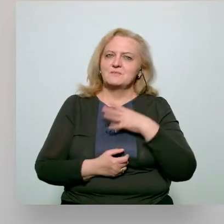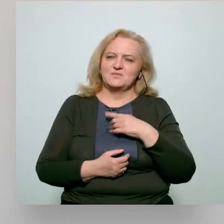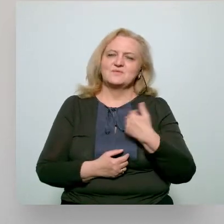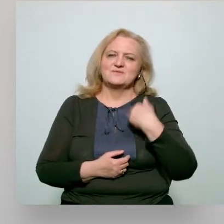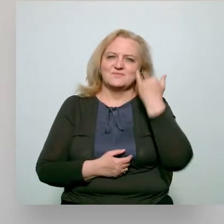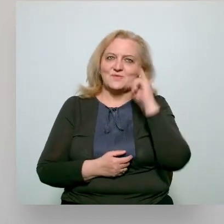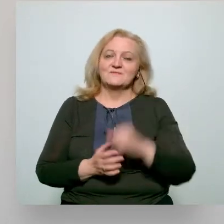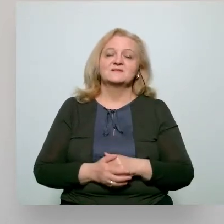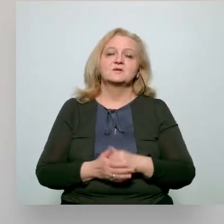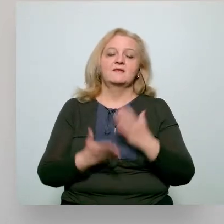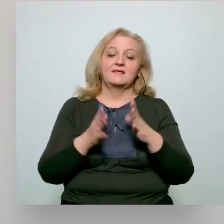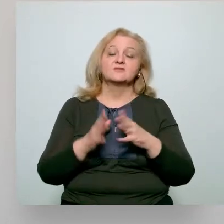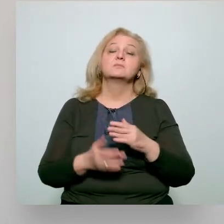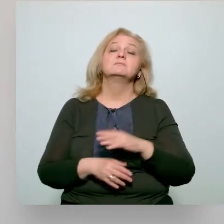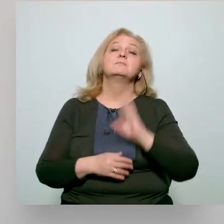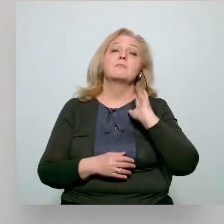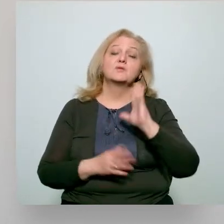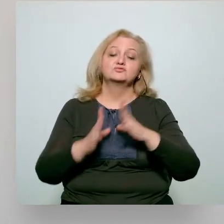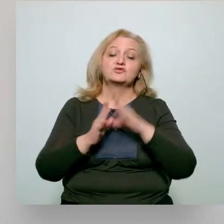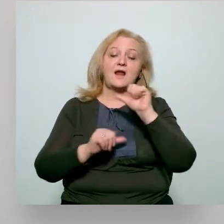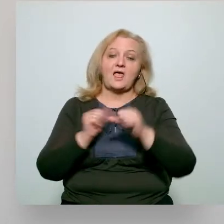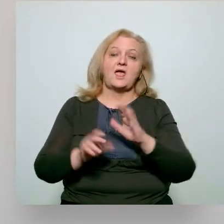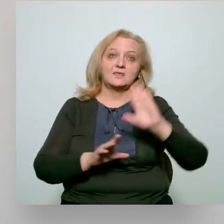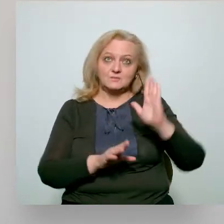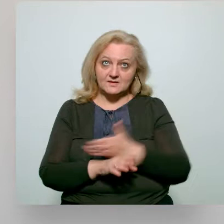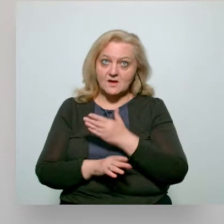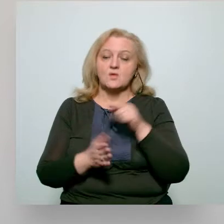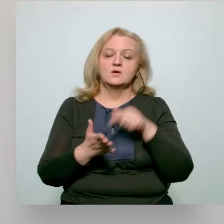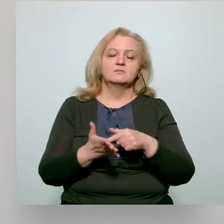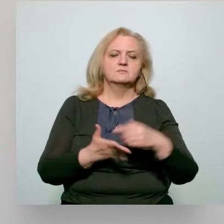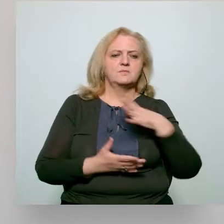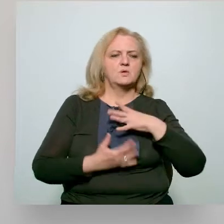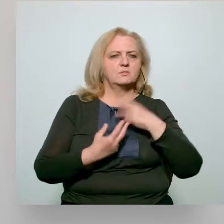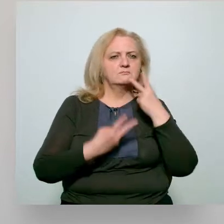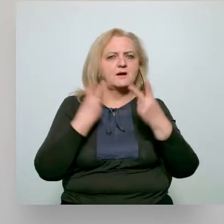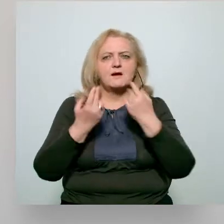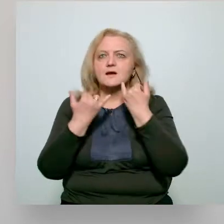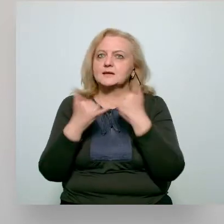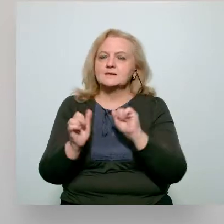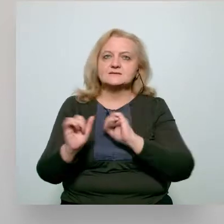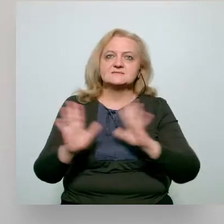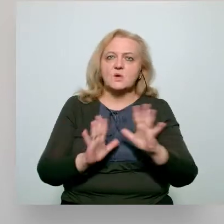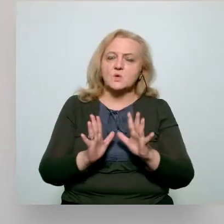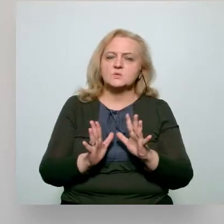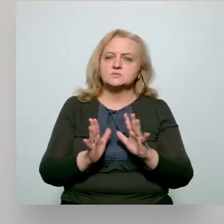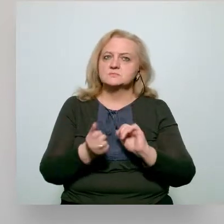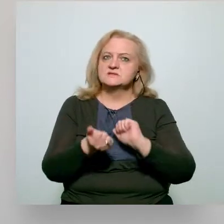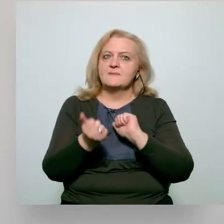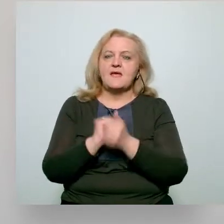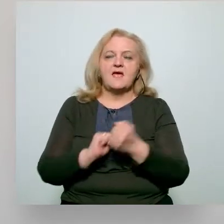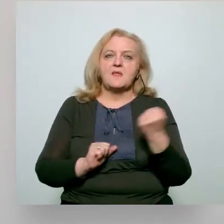I po 10 latach odbyło się inne już podejście. być może radykalne, bo